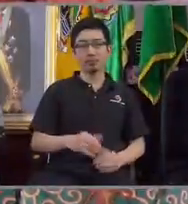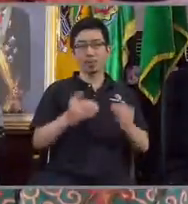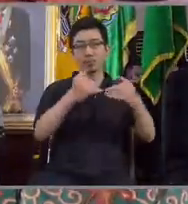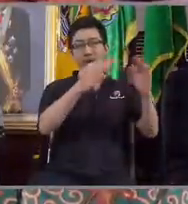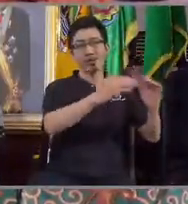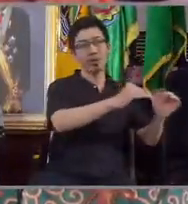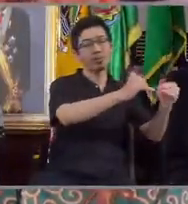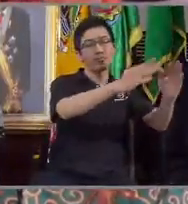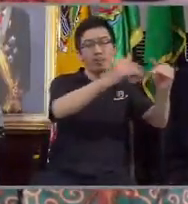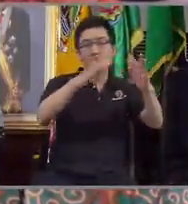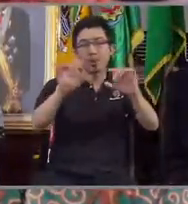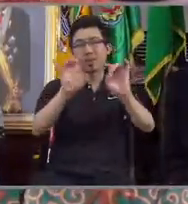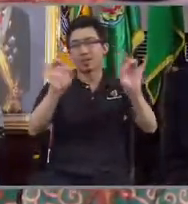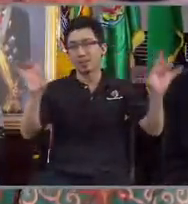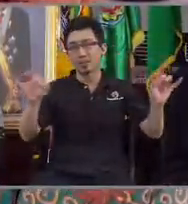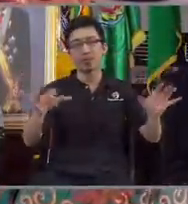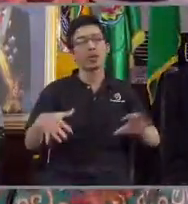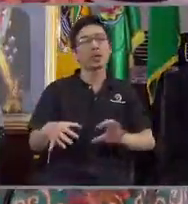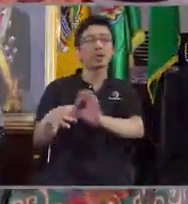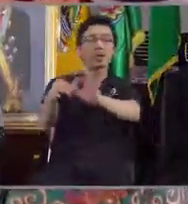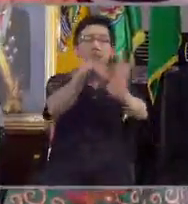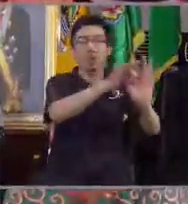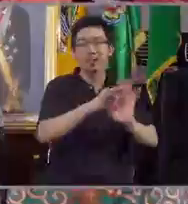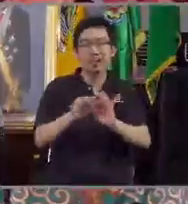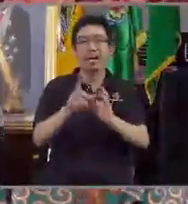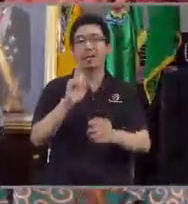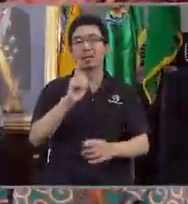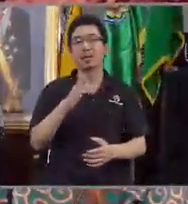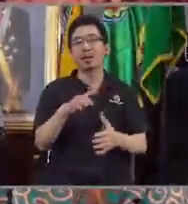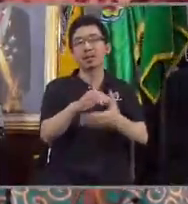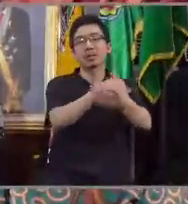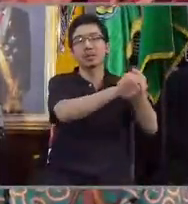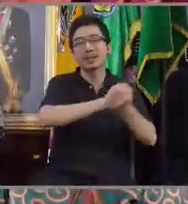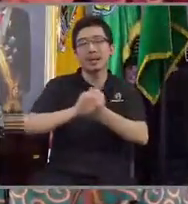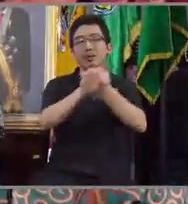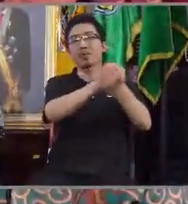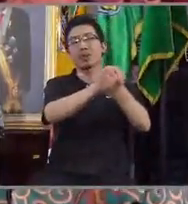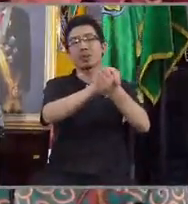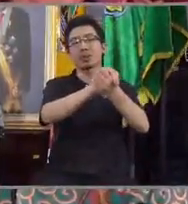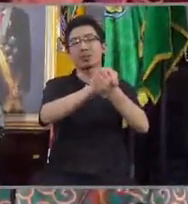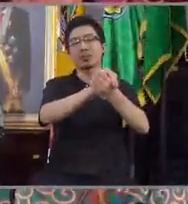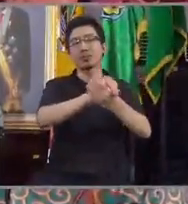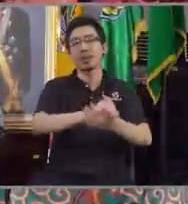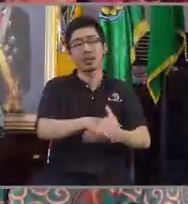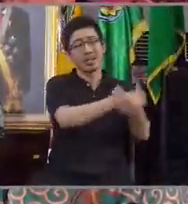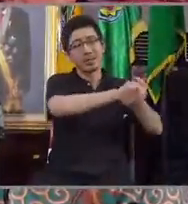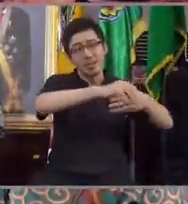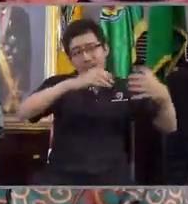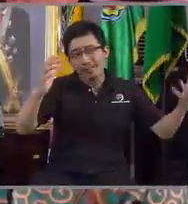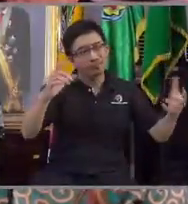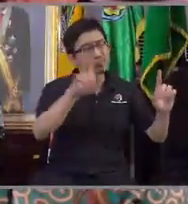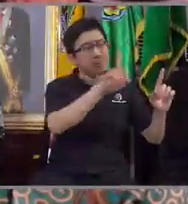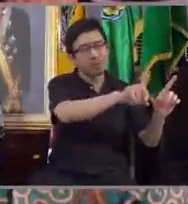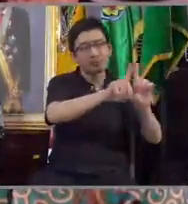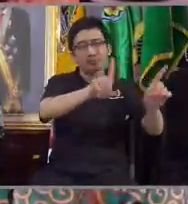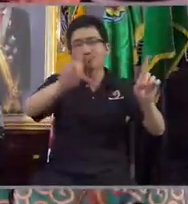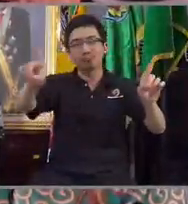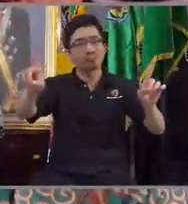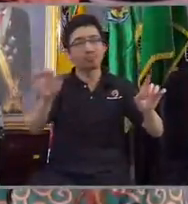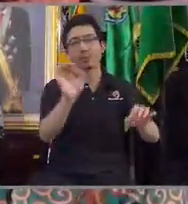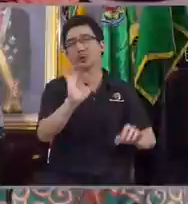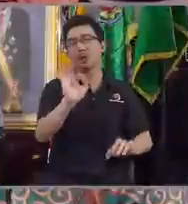apa tadi UKM dan pemberdayaan ekonomi ini satu kesatuan yang tidak bisa dipisahkan dalam kontek untuk mengentaskan